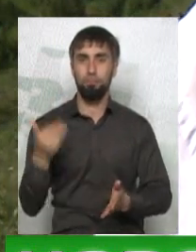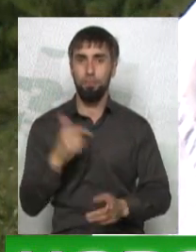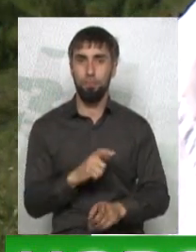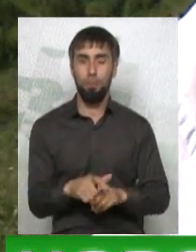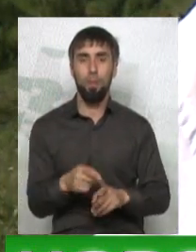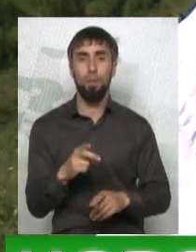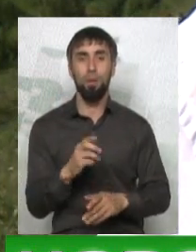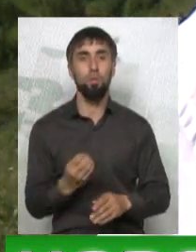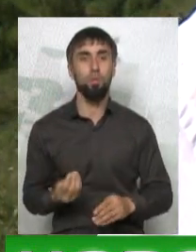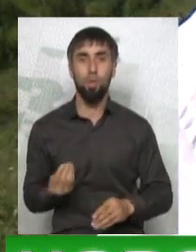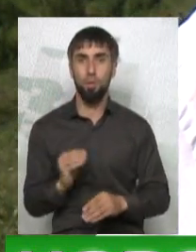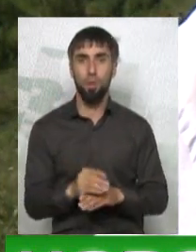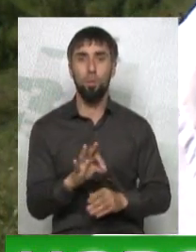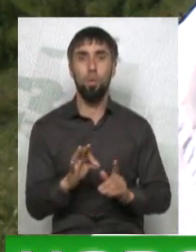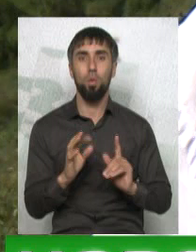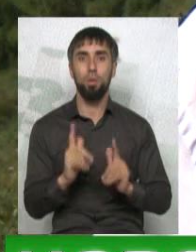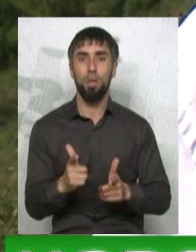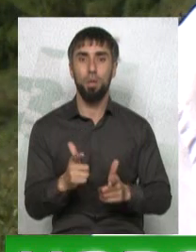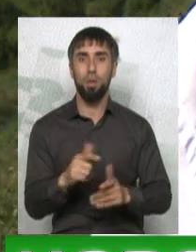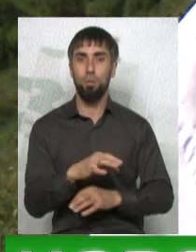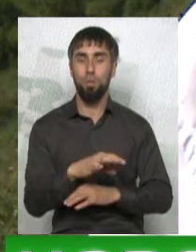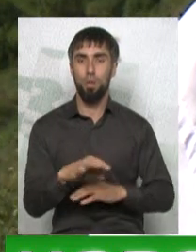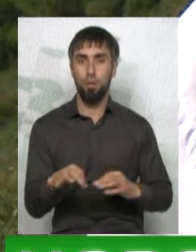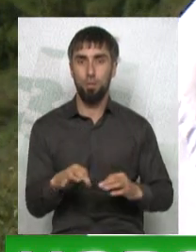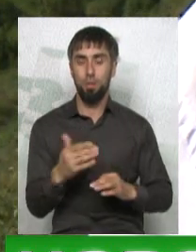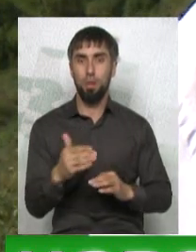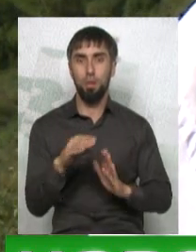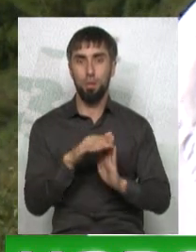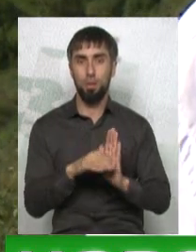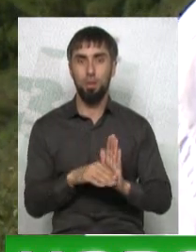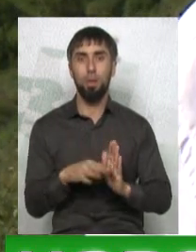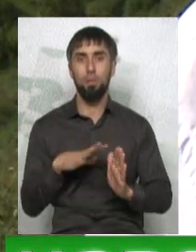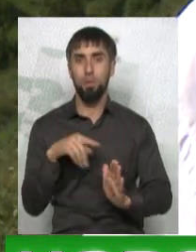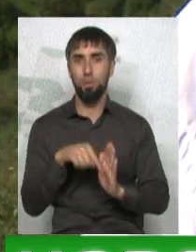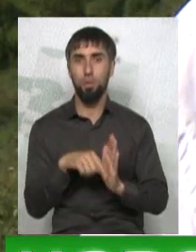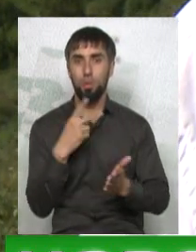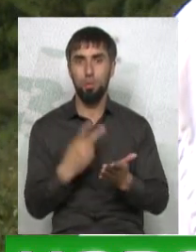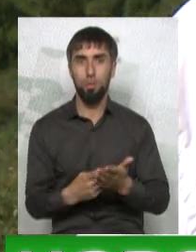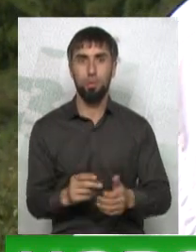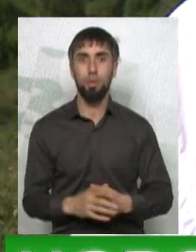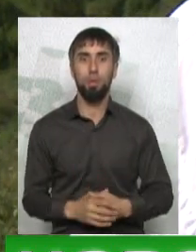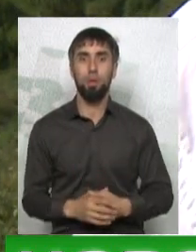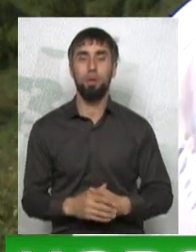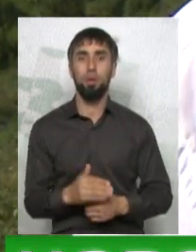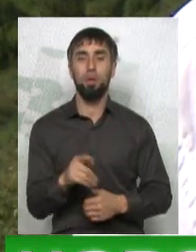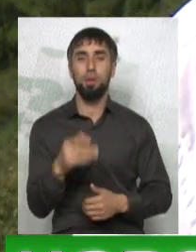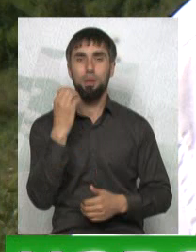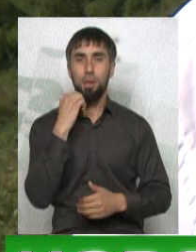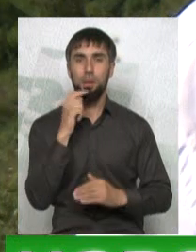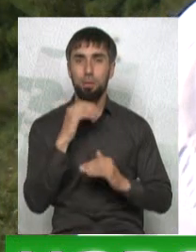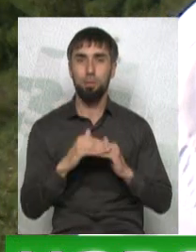того, согласно с проектно-сметной документацией, было предусмотрено фрезерование